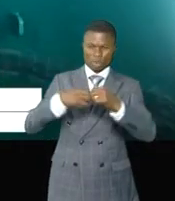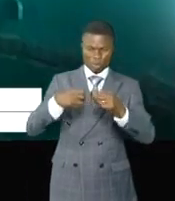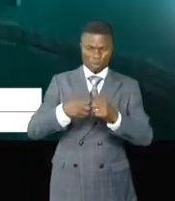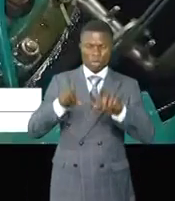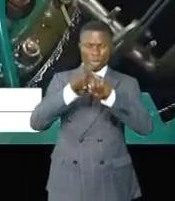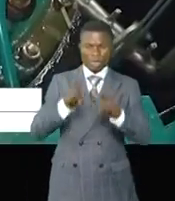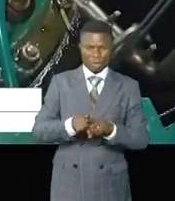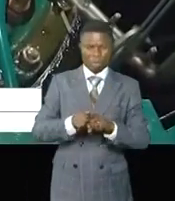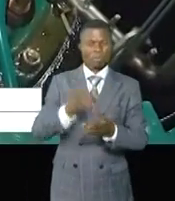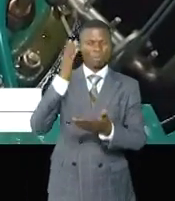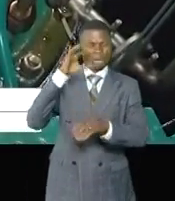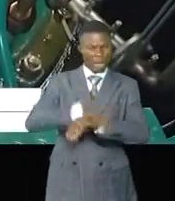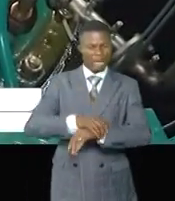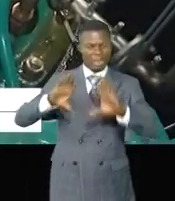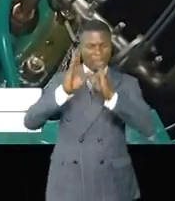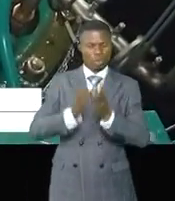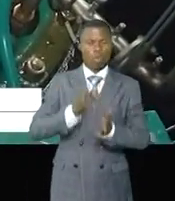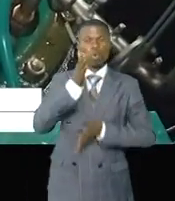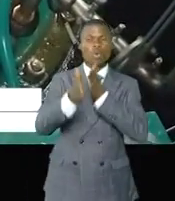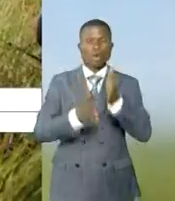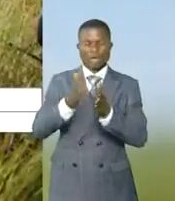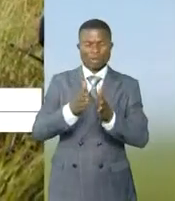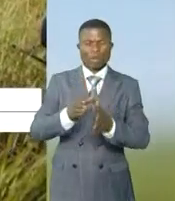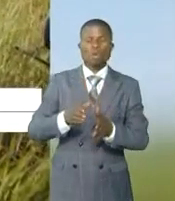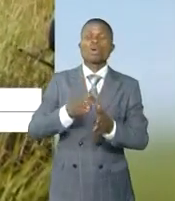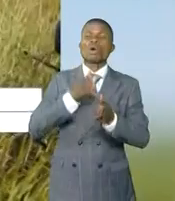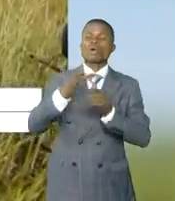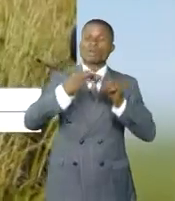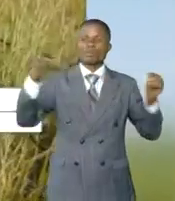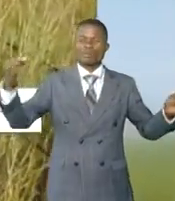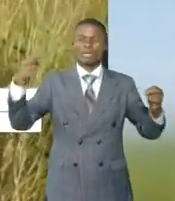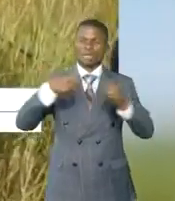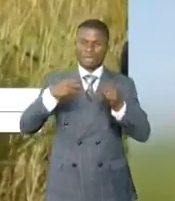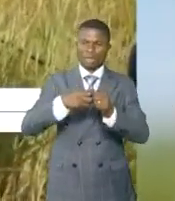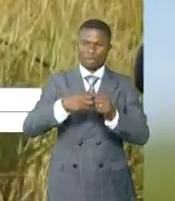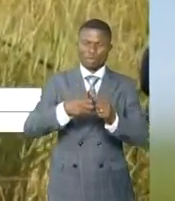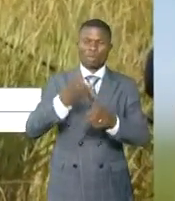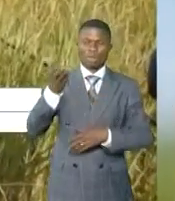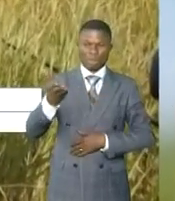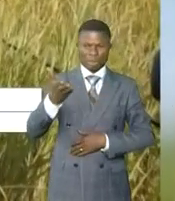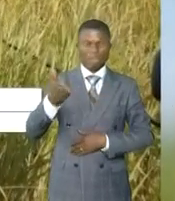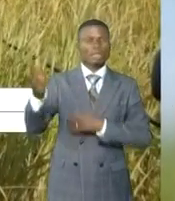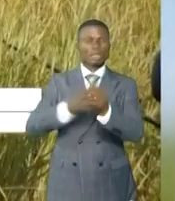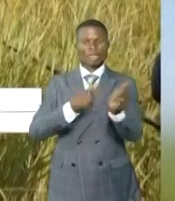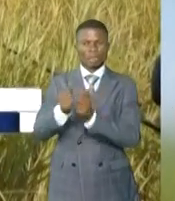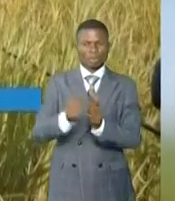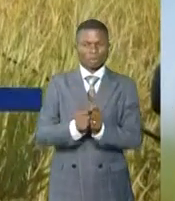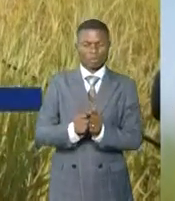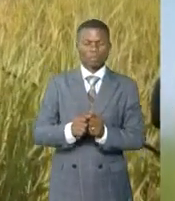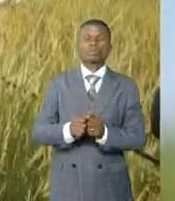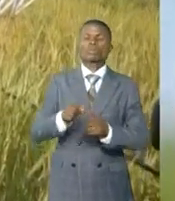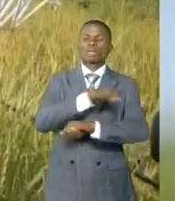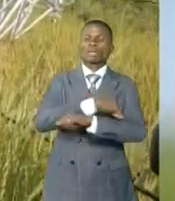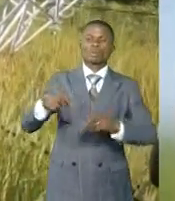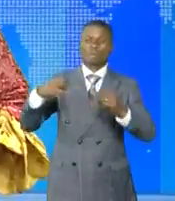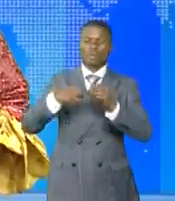en arrêtant tous les bandits qui s'adonnent à la sale besogne, celle de détruire les installations de